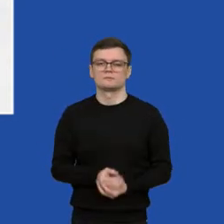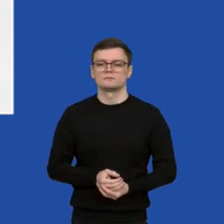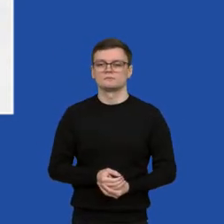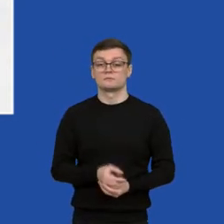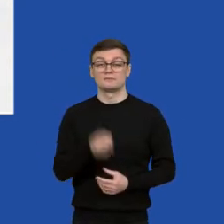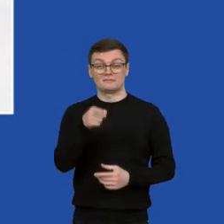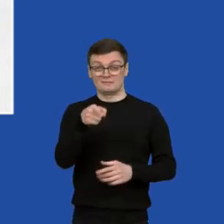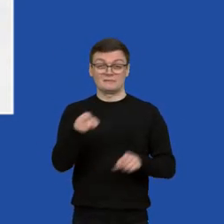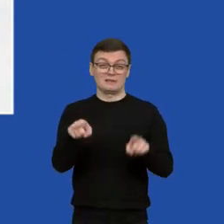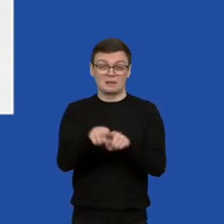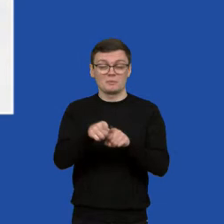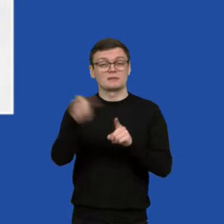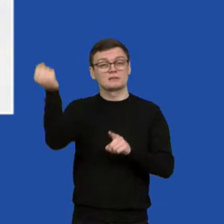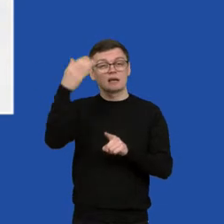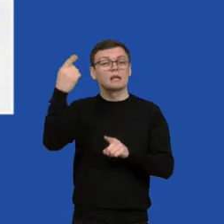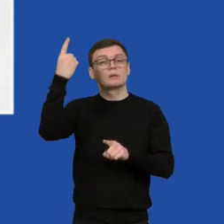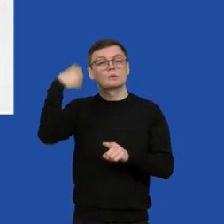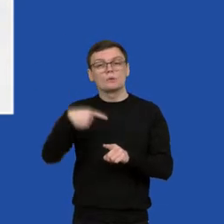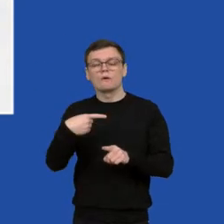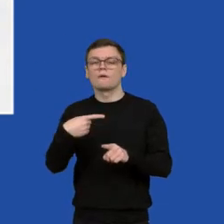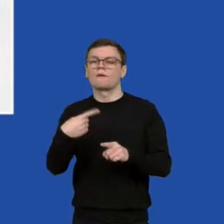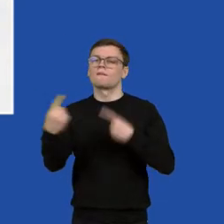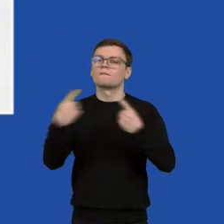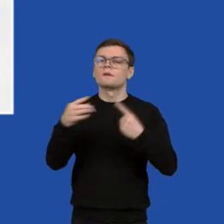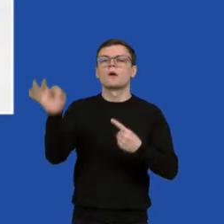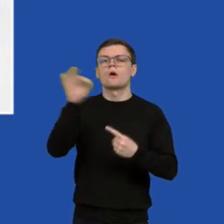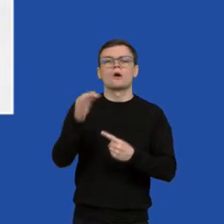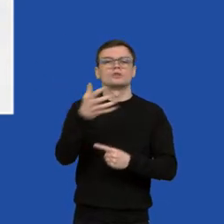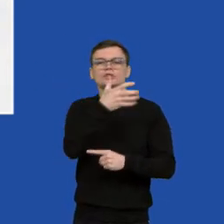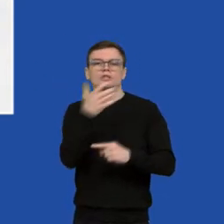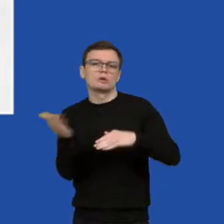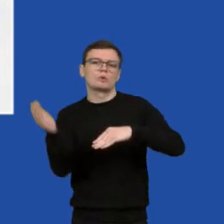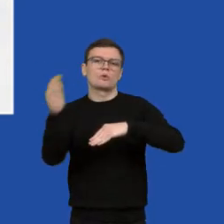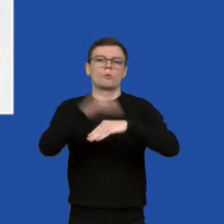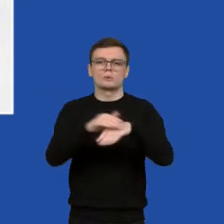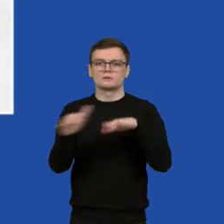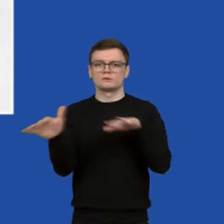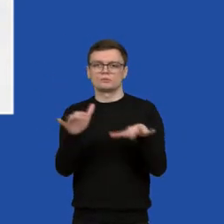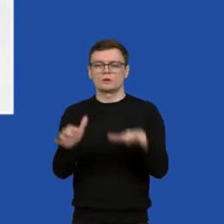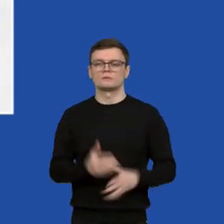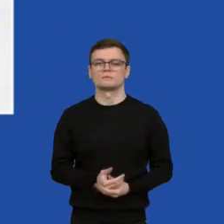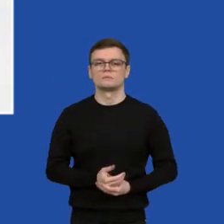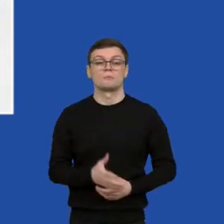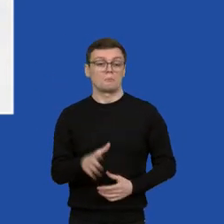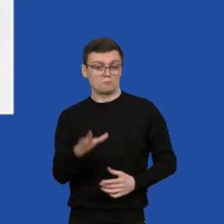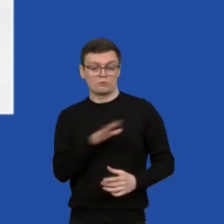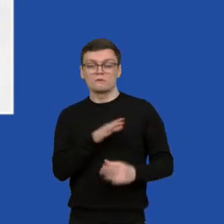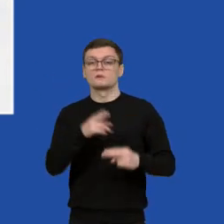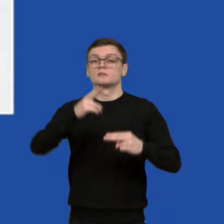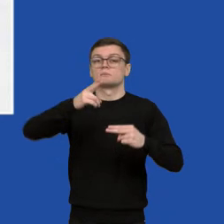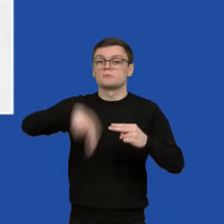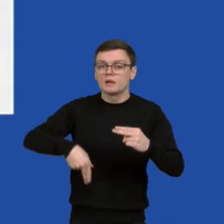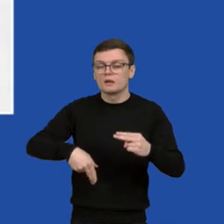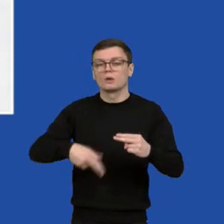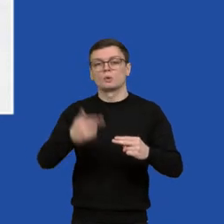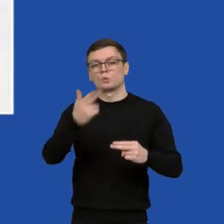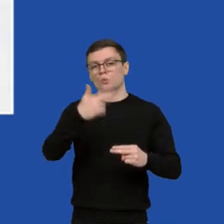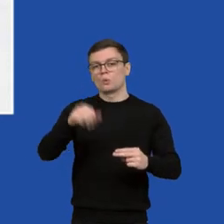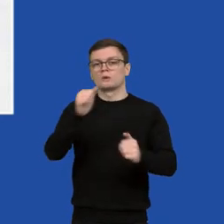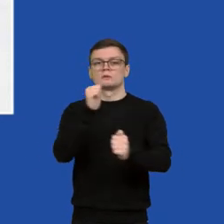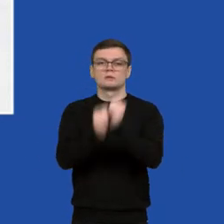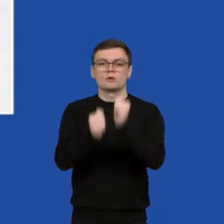norėčiau šiek tiek pakomentuoti ir šildymo kompensacijų situaciją, kadangi jau buvome priėmę sprendimus nuo sausio pirmosios